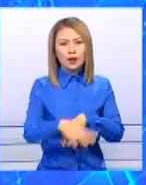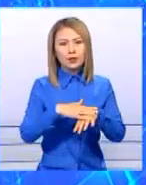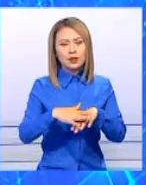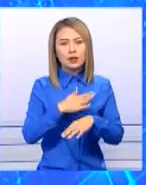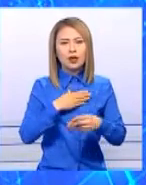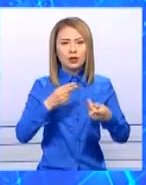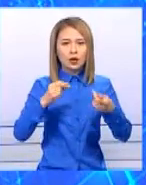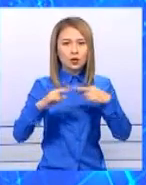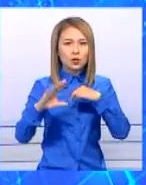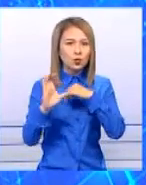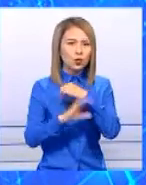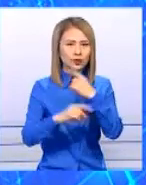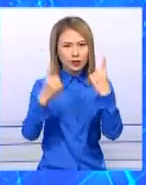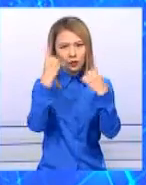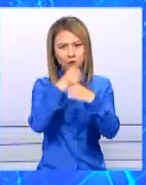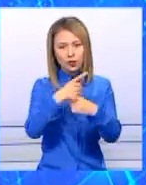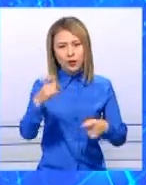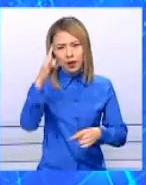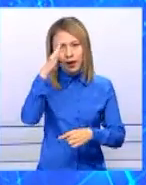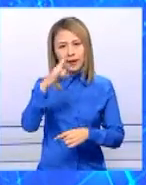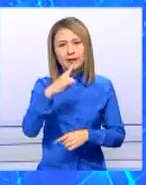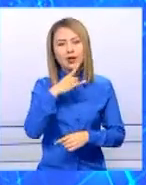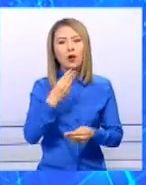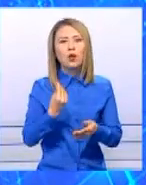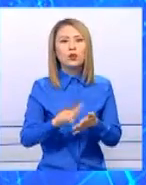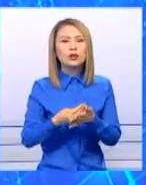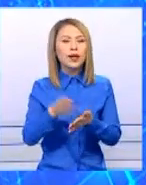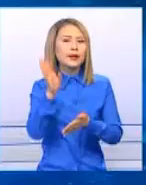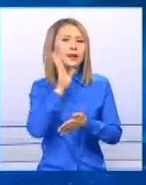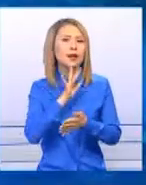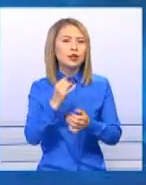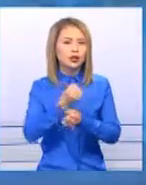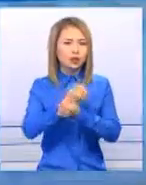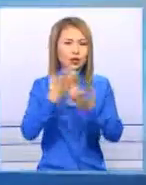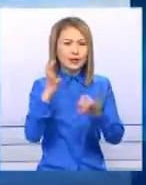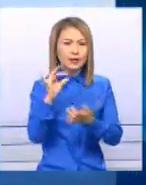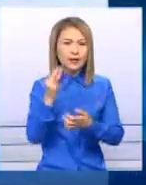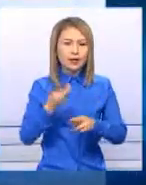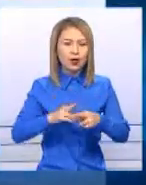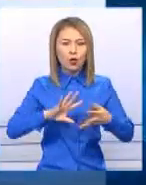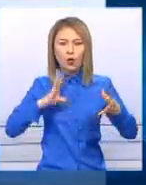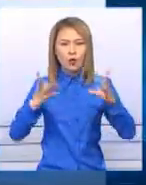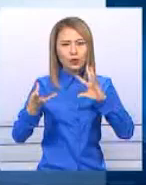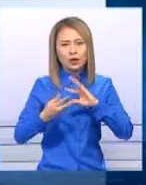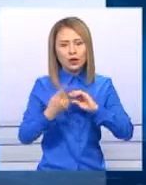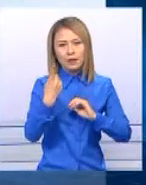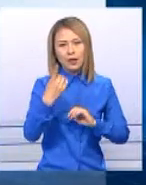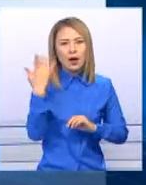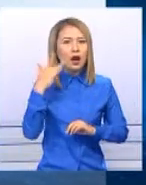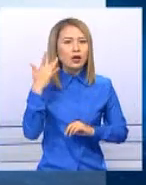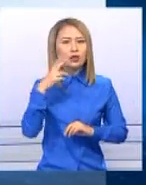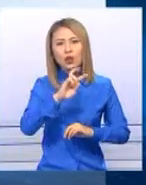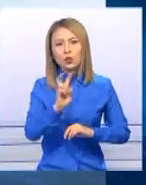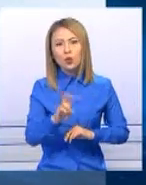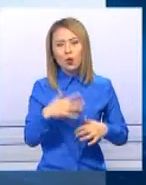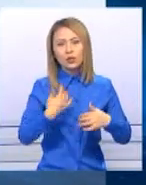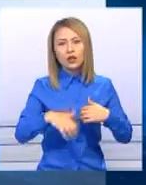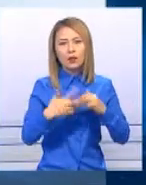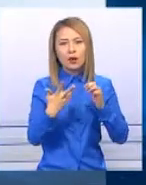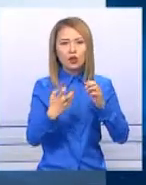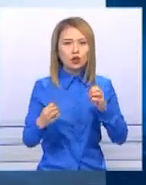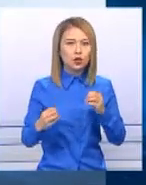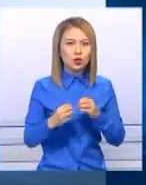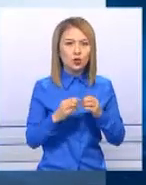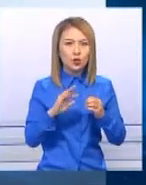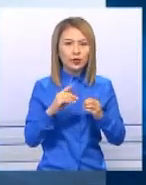Енді еліміздің валюта нарығындағы соңғы деректерге тоқталсақ, Қазақстан қор биржасындағы таңғы және күндізгі сессияның қорытындысы бойынша ақш долларының